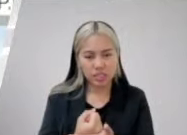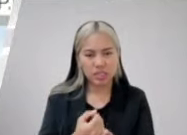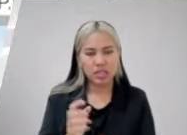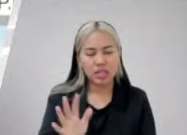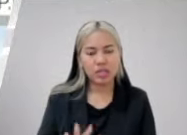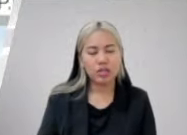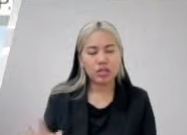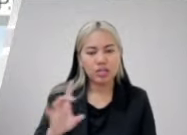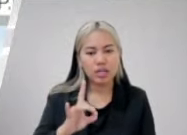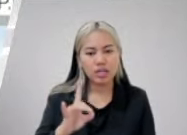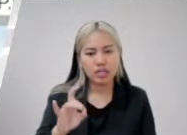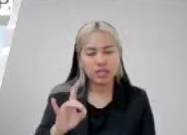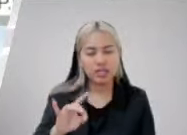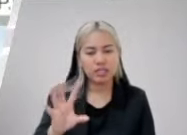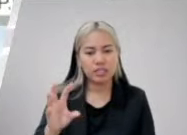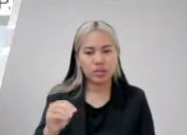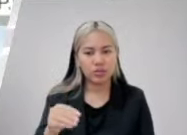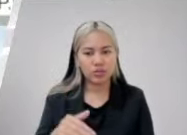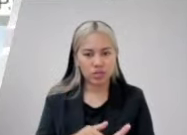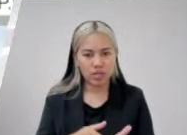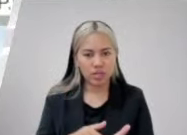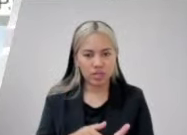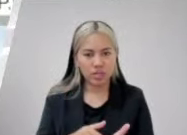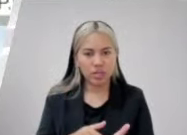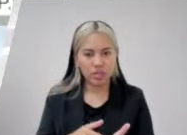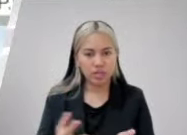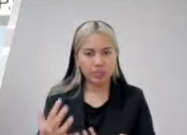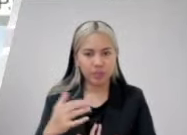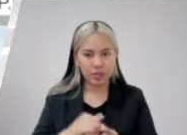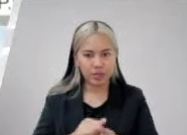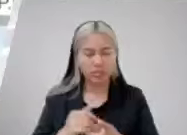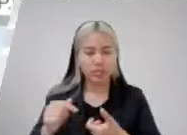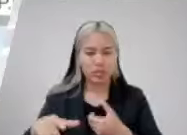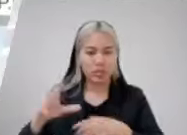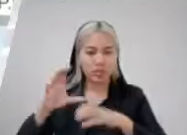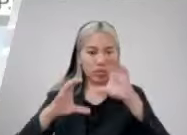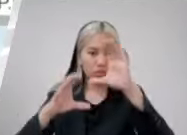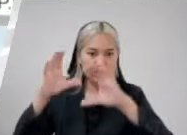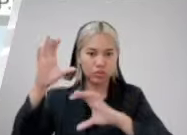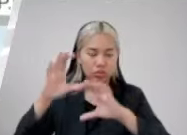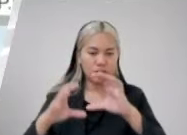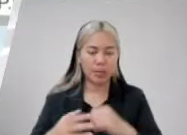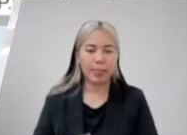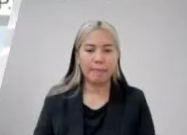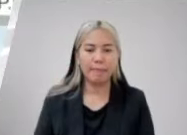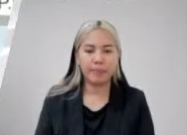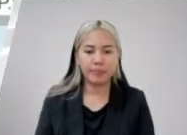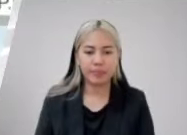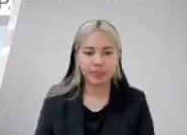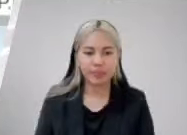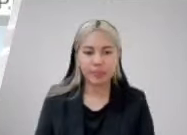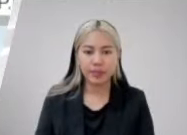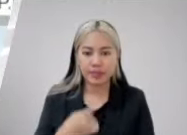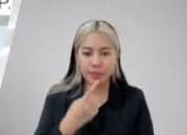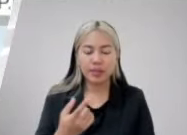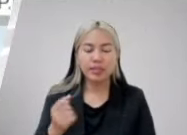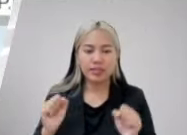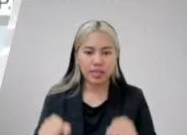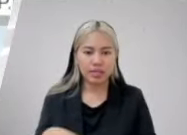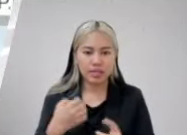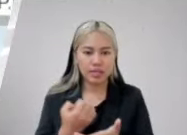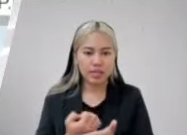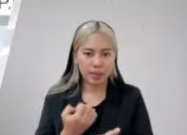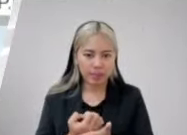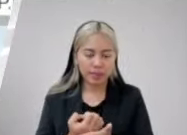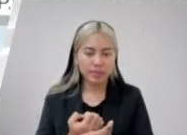kada buwan bilang partner sa construction. Ipinunta ng utos ng Korte na may economic capacity si Teves na umalis ng Timor-Leste.